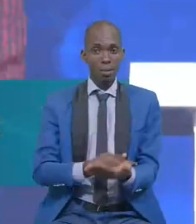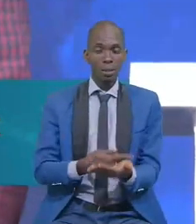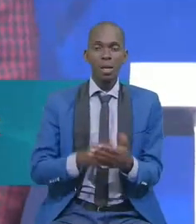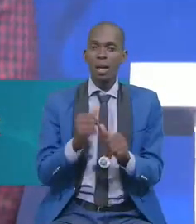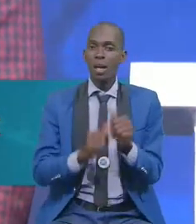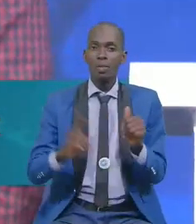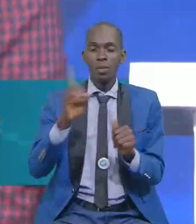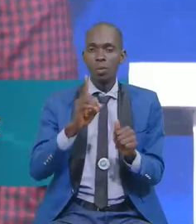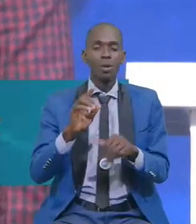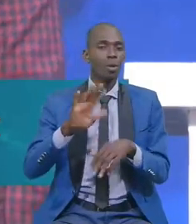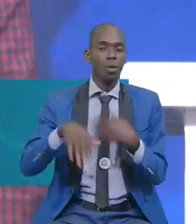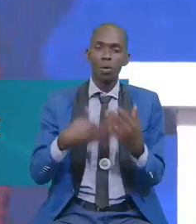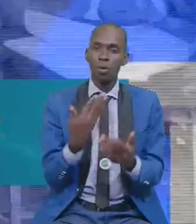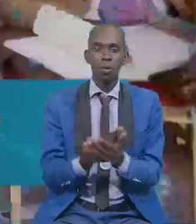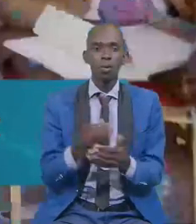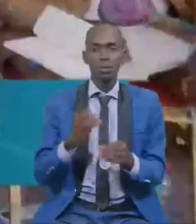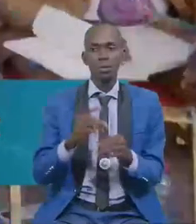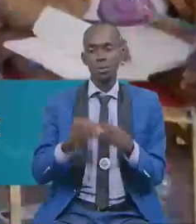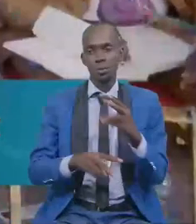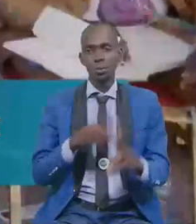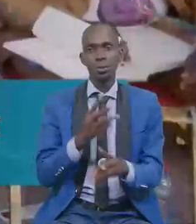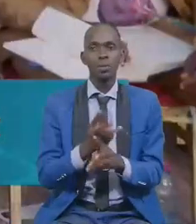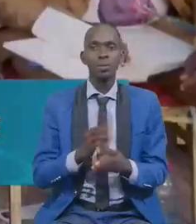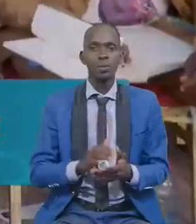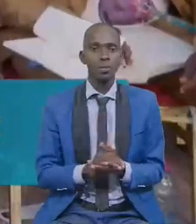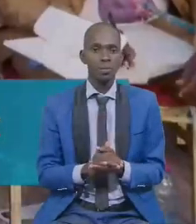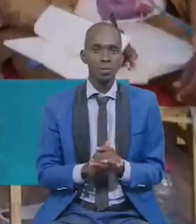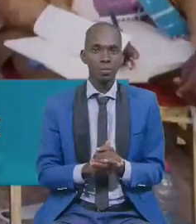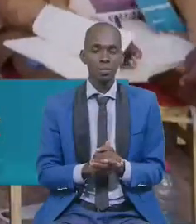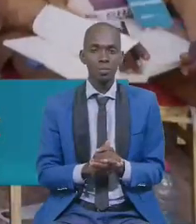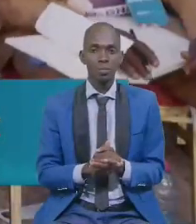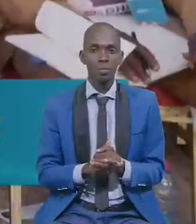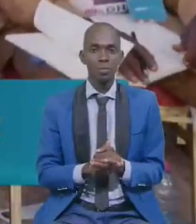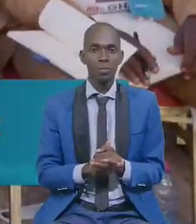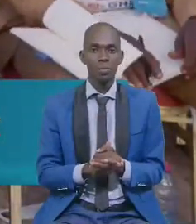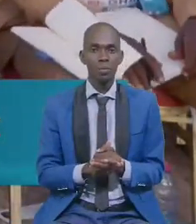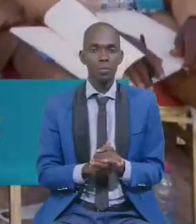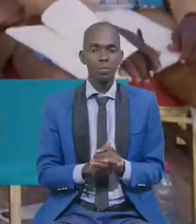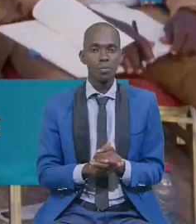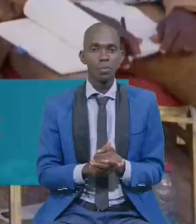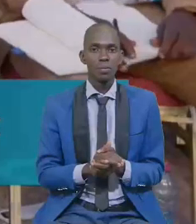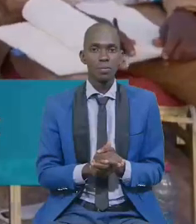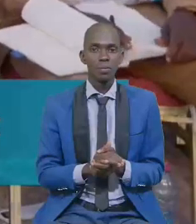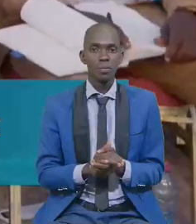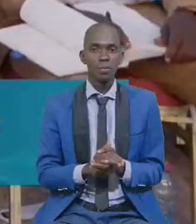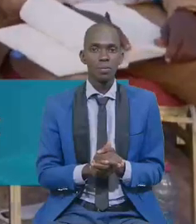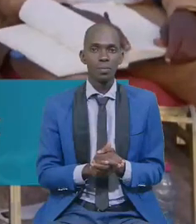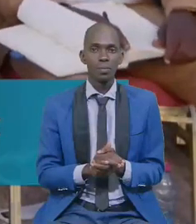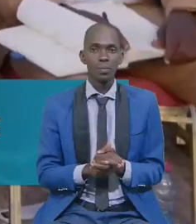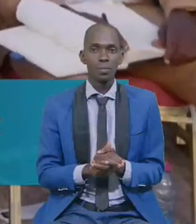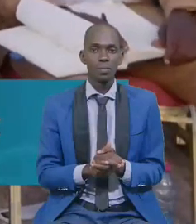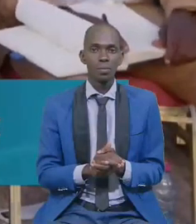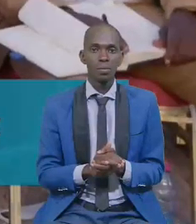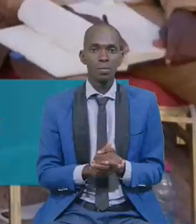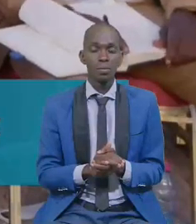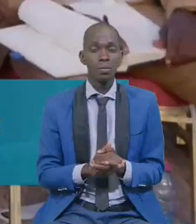Le plan inchangeable de Dieu pour la visitation présente. Et ce plan-là, pour le lieu principal et partout où nous sommes